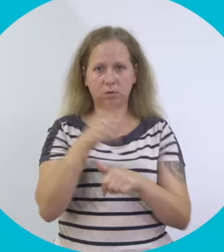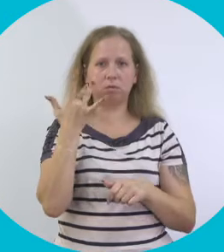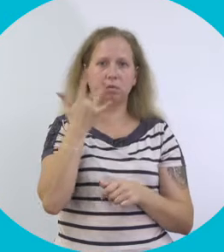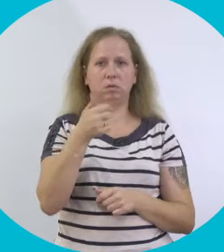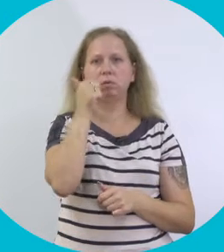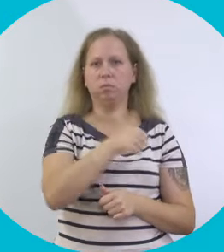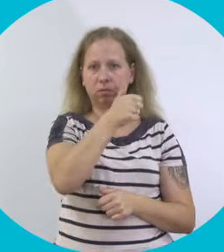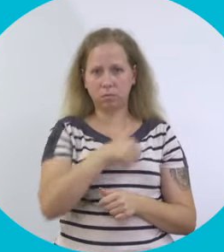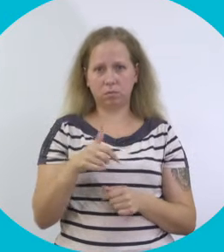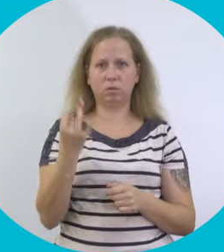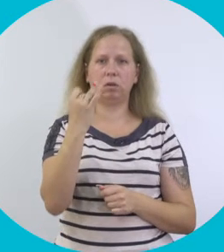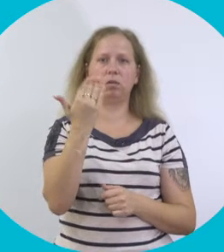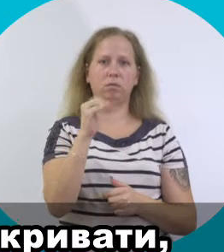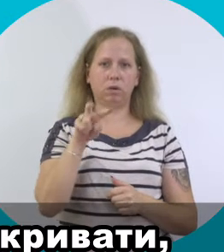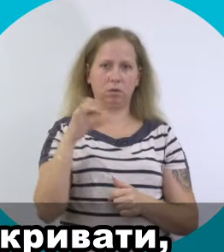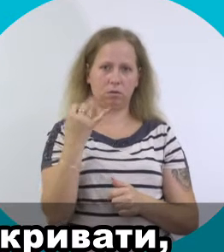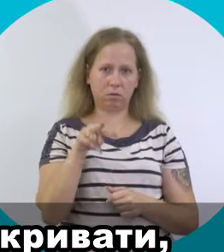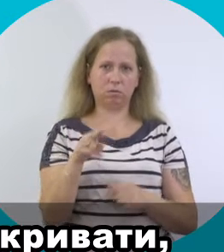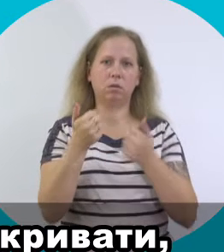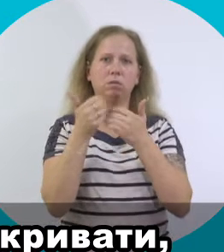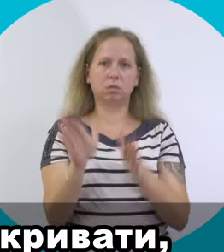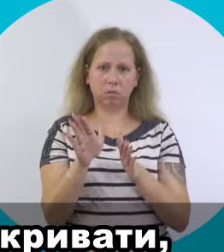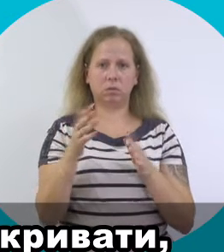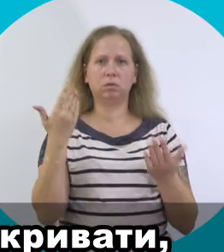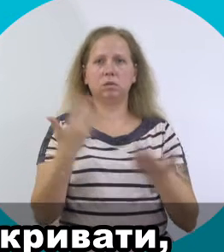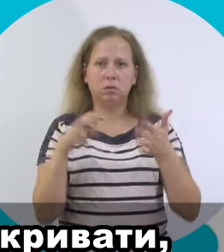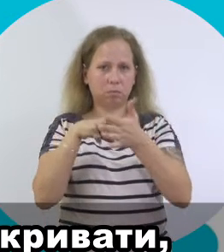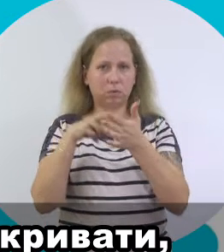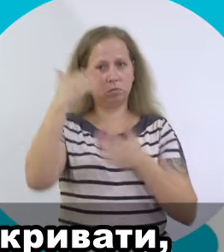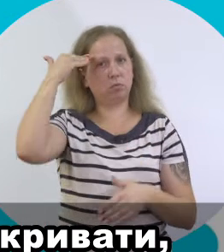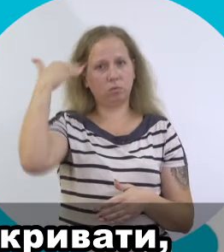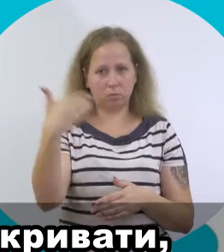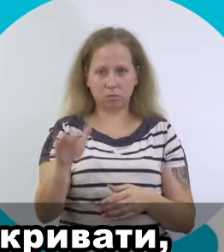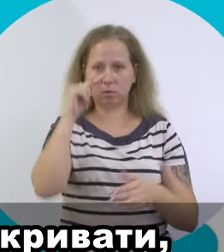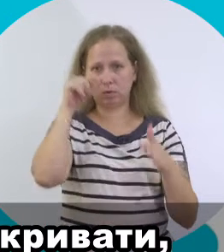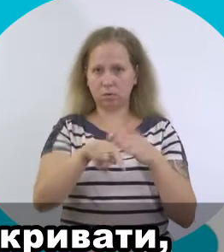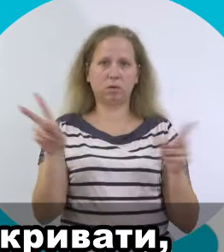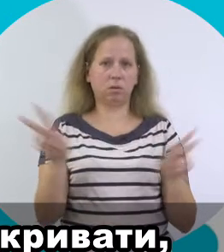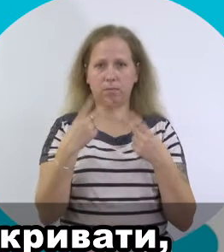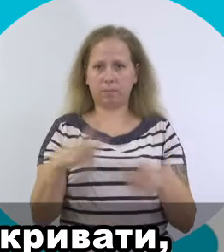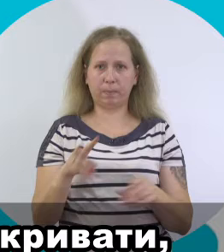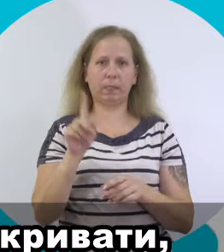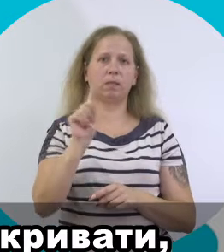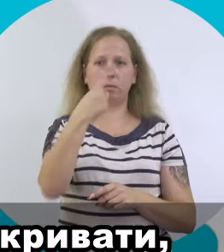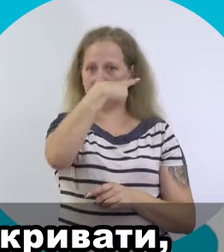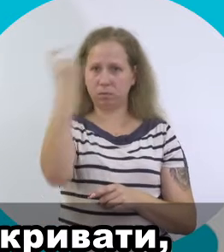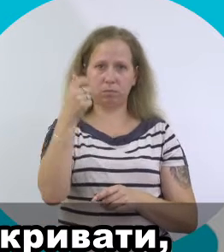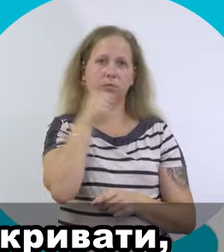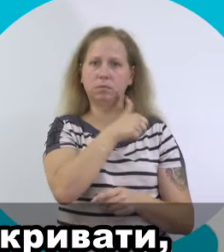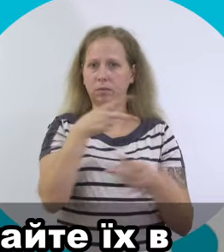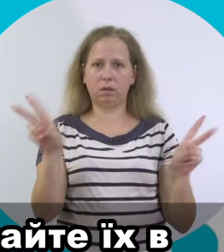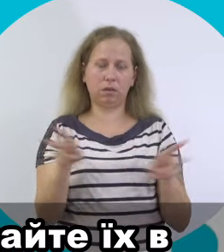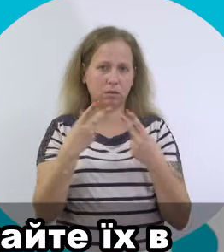периодически меняйте пароли аккаунтов не каждый вложенный файл в сообщении следует открывать особенно если это письмо от